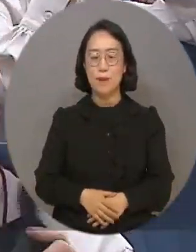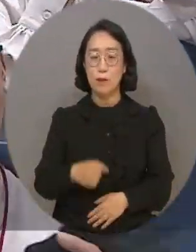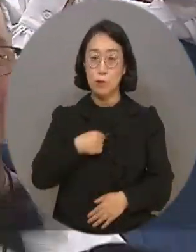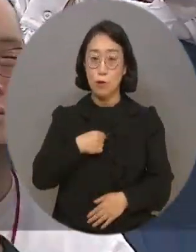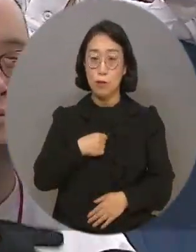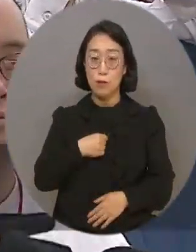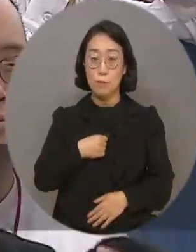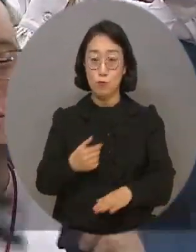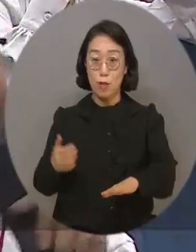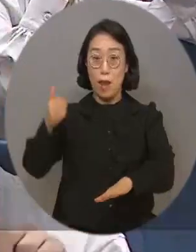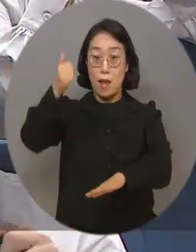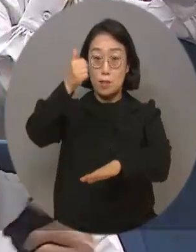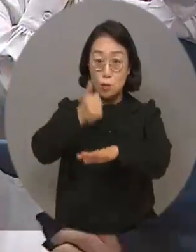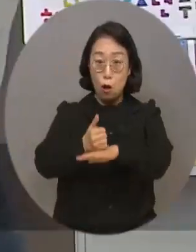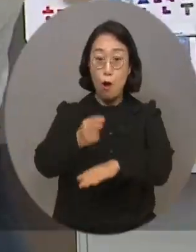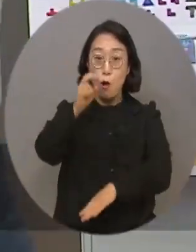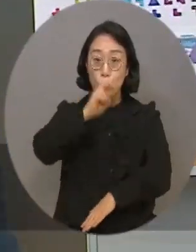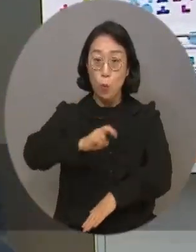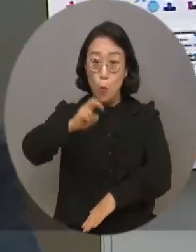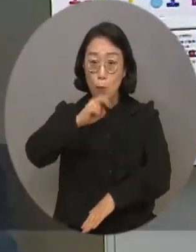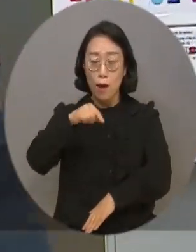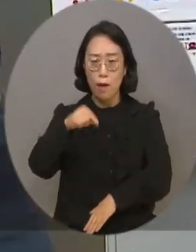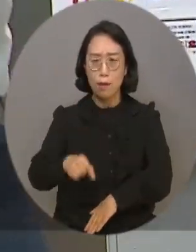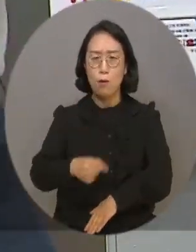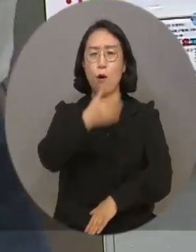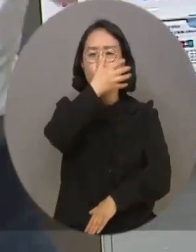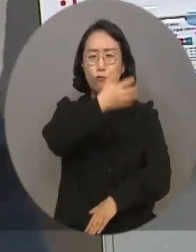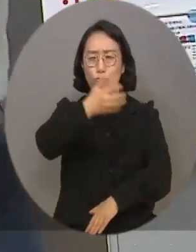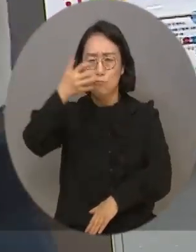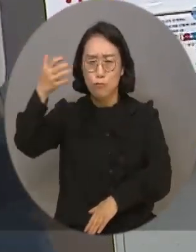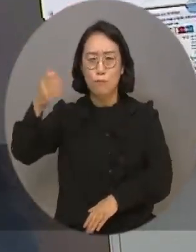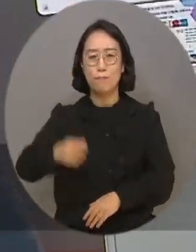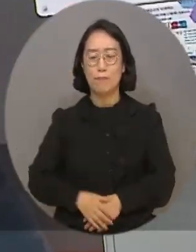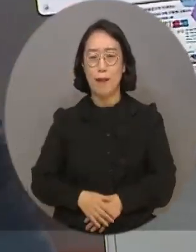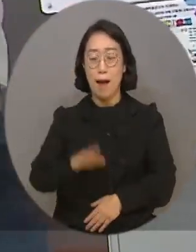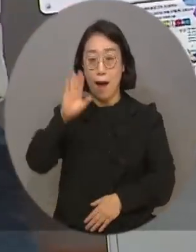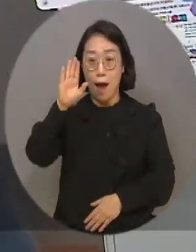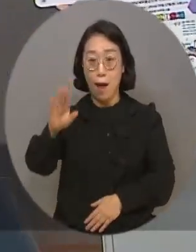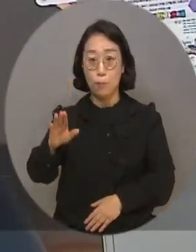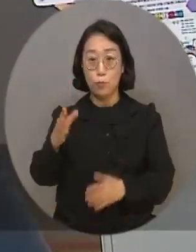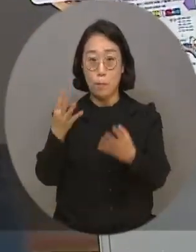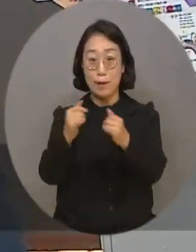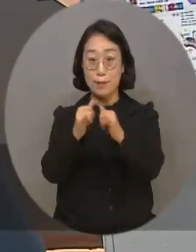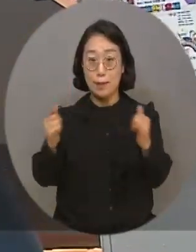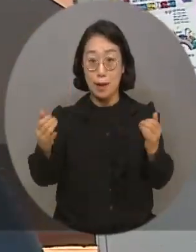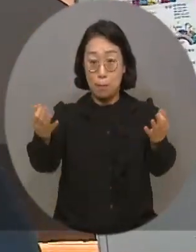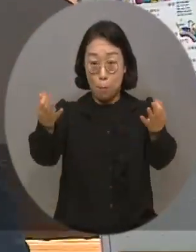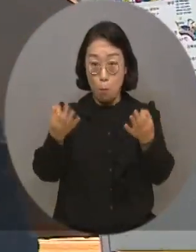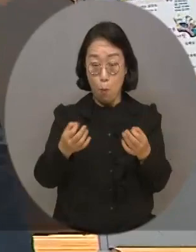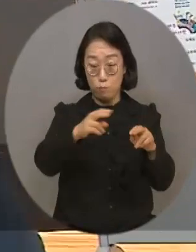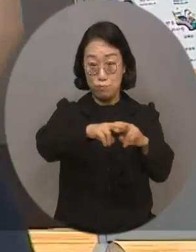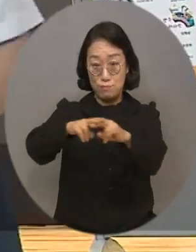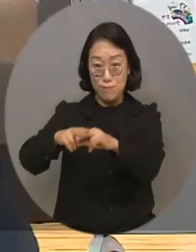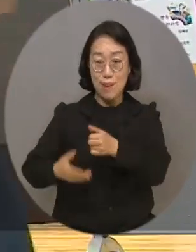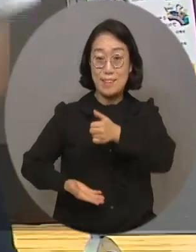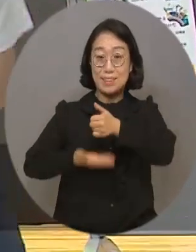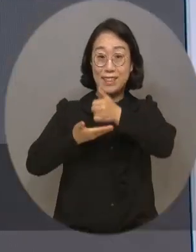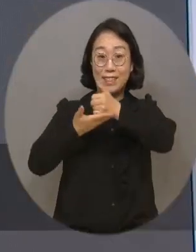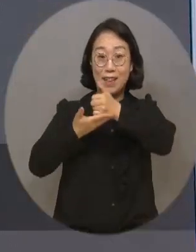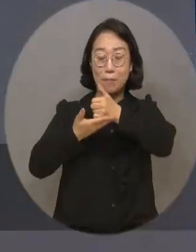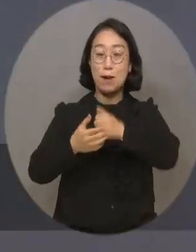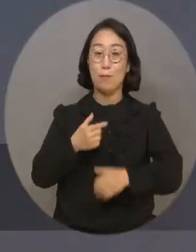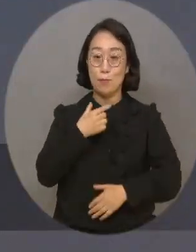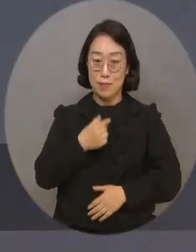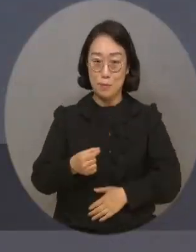저는 무대 한 번 서고 싶은 게 그게 꿈이고요. 앞으로 많은 사람들 앞에 칭찬도 많이 말을 받고